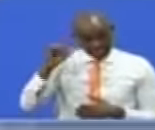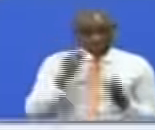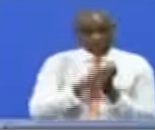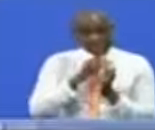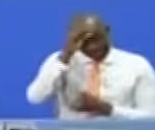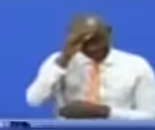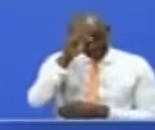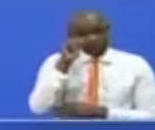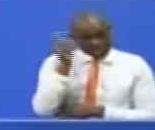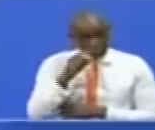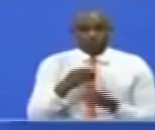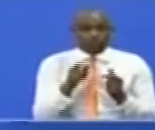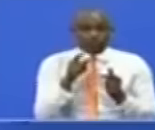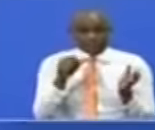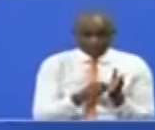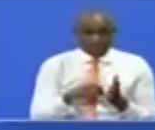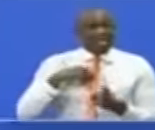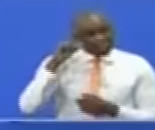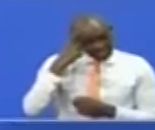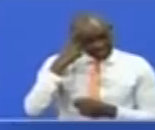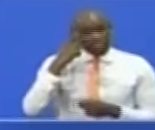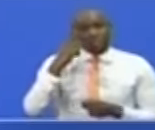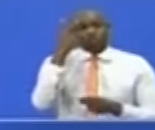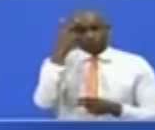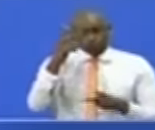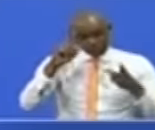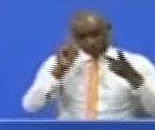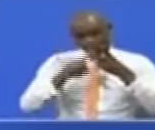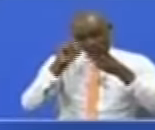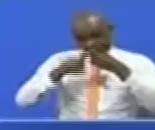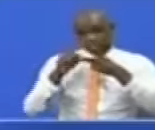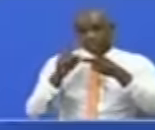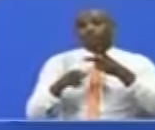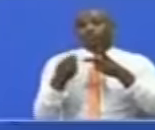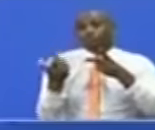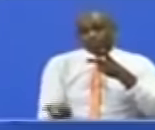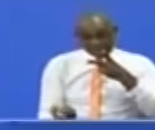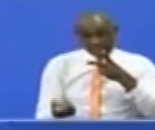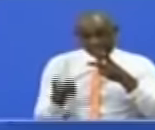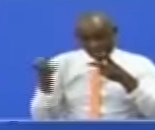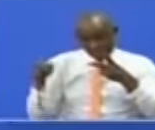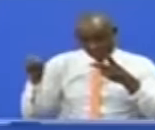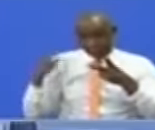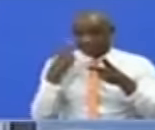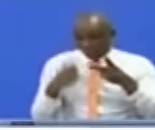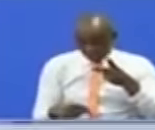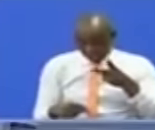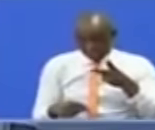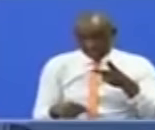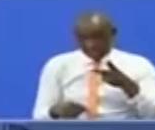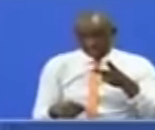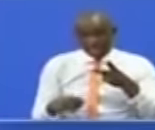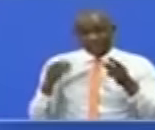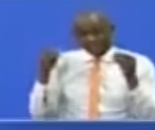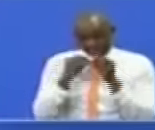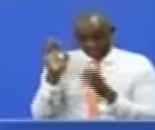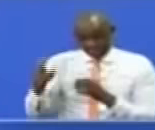kutoka Nairobi. Na mimi nafikiria kwamba mambo mawili ambayo lazima tuzingatie na labda Mheshimiwa Murkomen ameangalia wakiwa kule katika mikutano